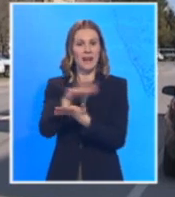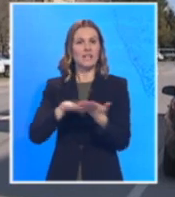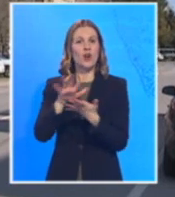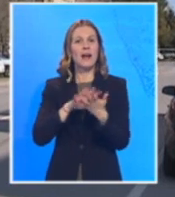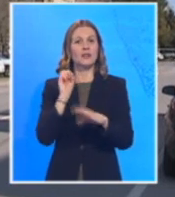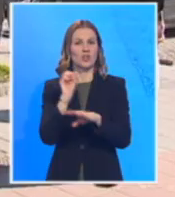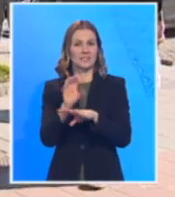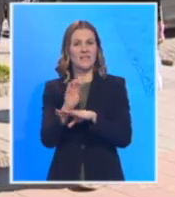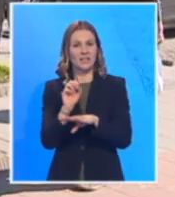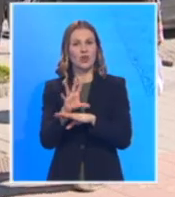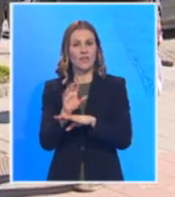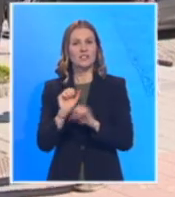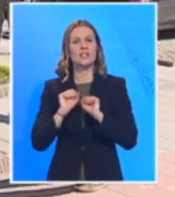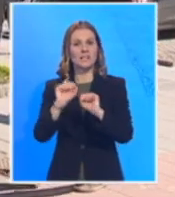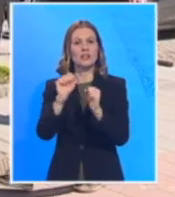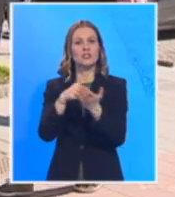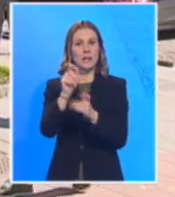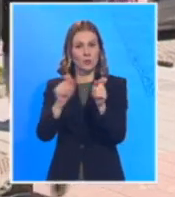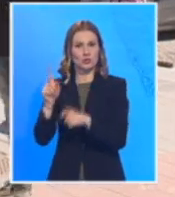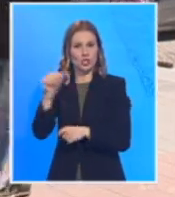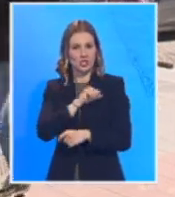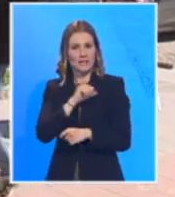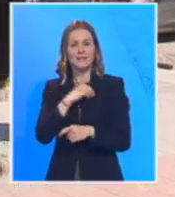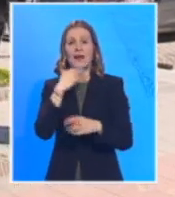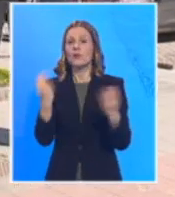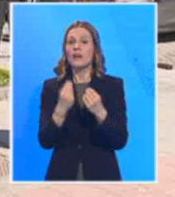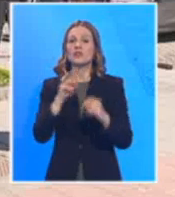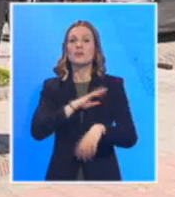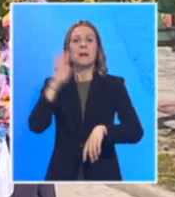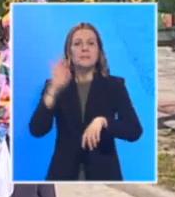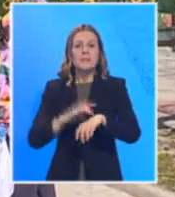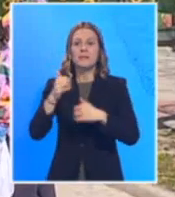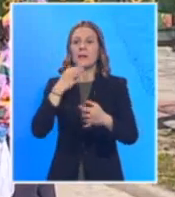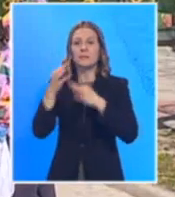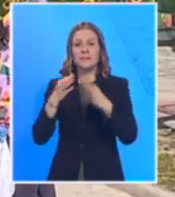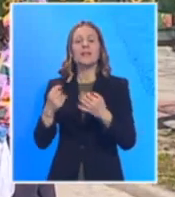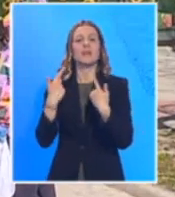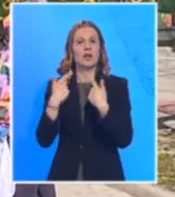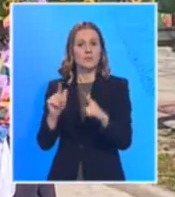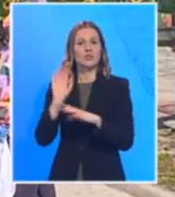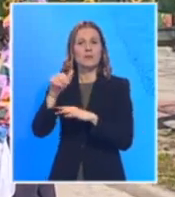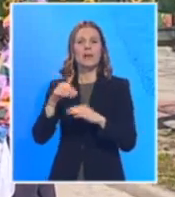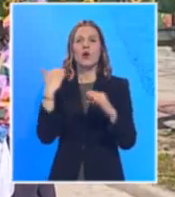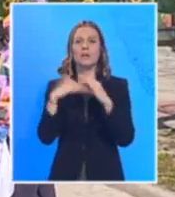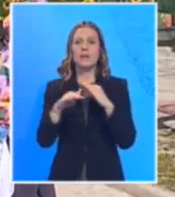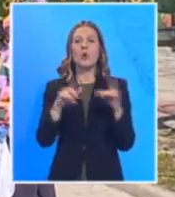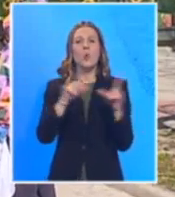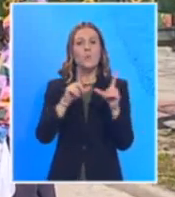savjetovalištu za zaštitu potrošača u Kikindi, sve primedbe, konkretne problemi i pitanja potrošači mogu uputiti na mail